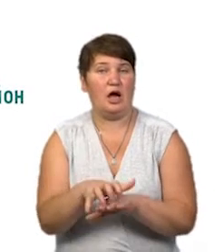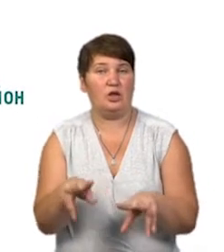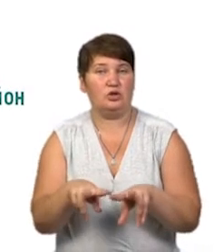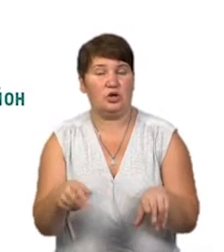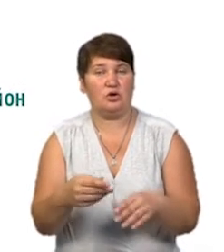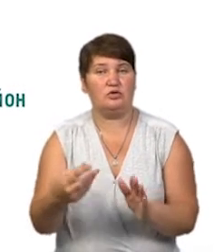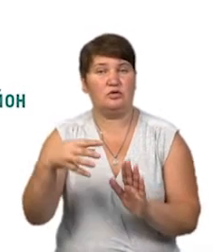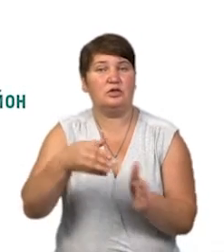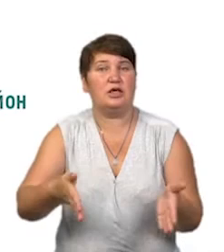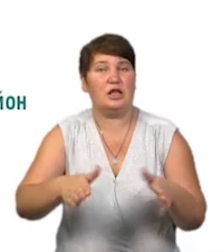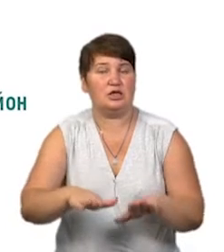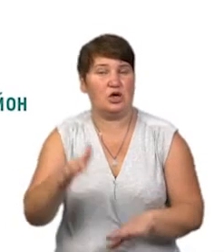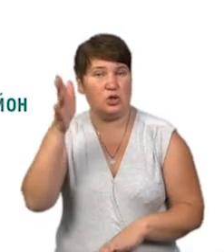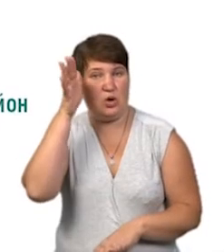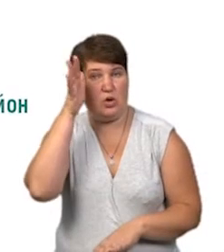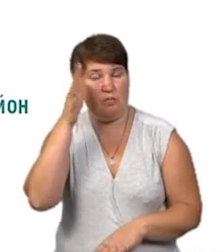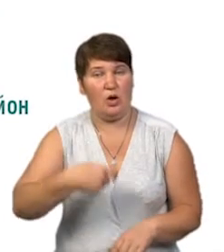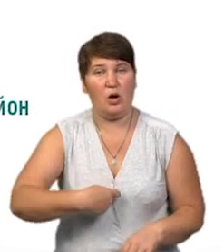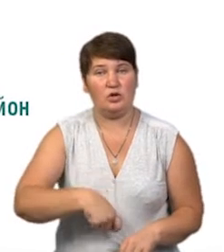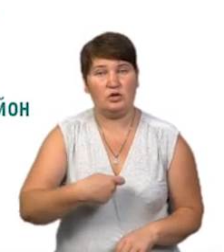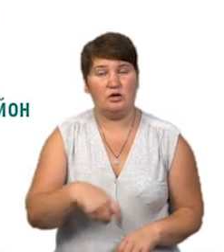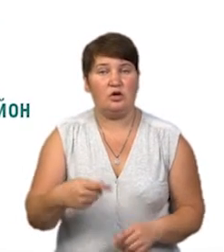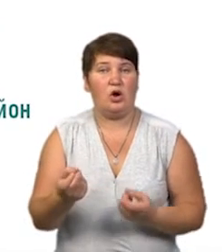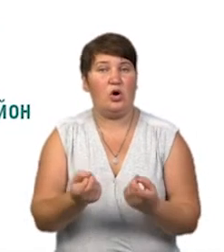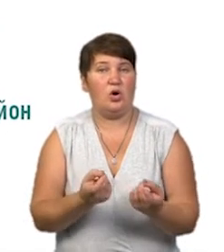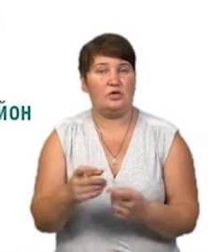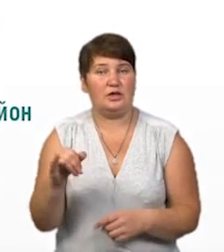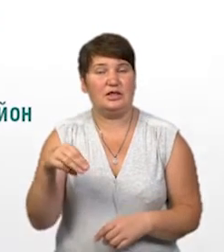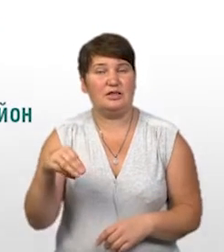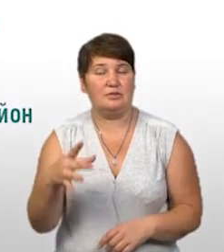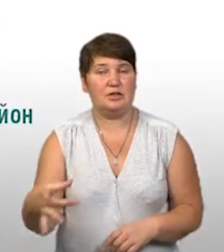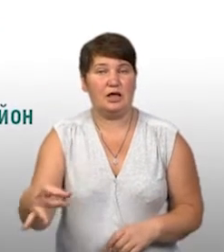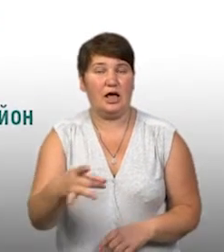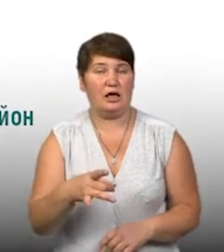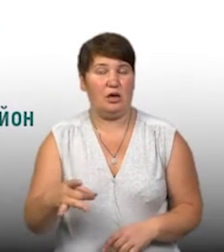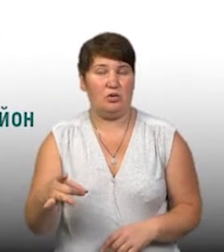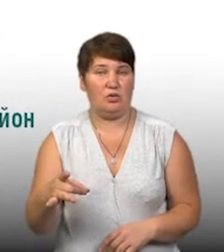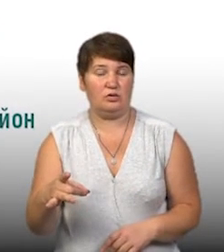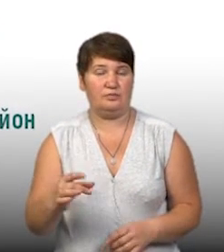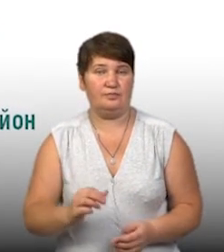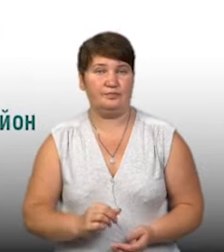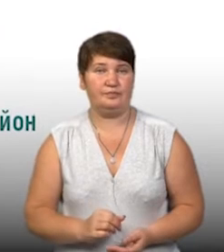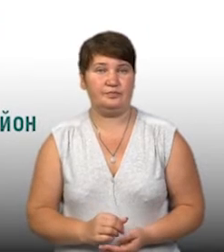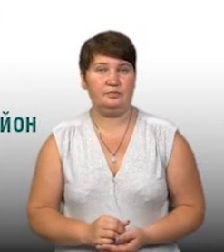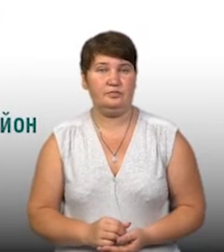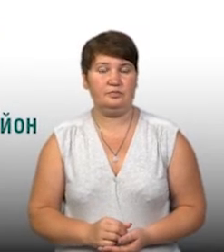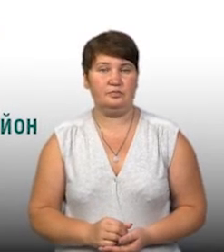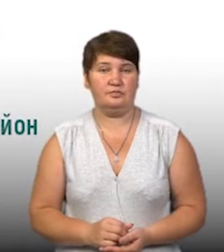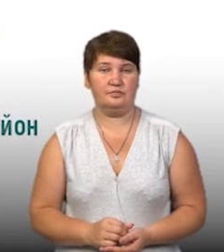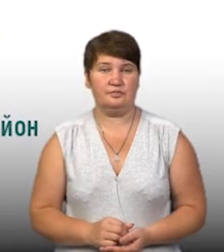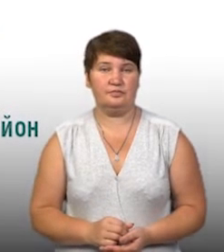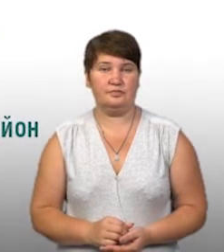зоні залишаються Коломия, Городенківський, Косівський та Тисманицький райони. Олександра Берчак. Новини на